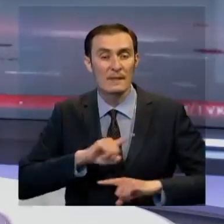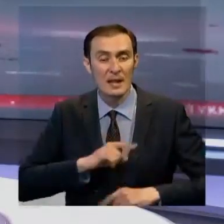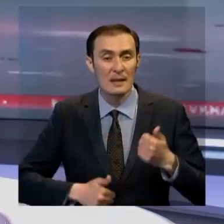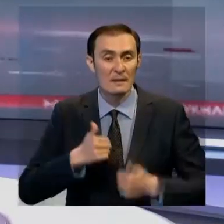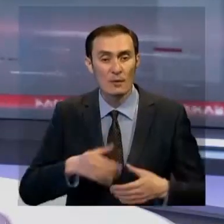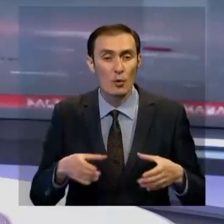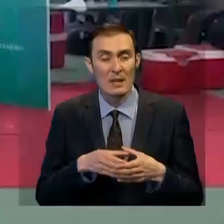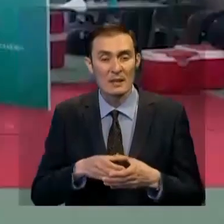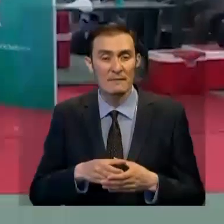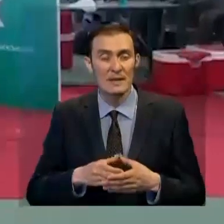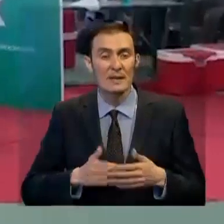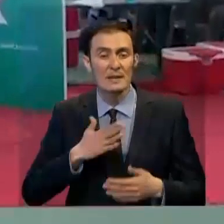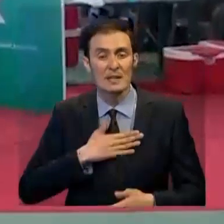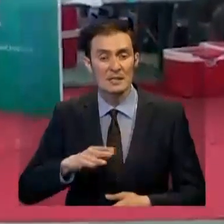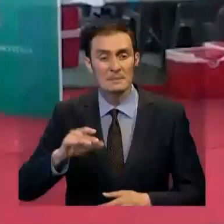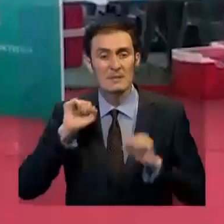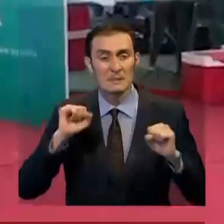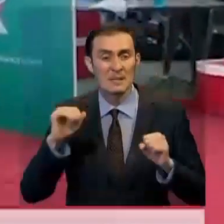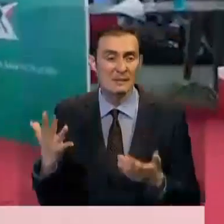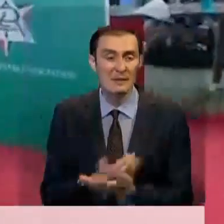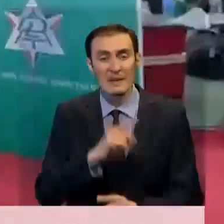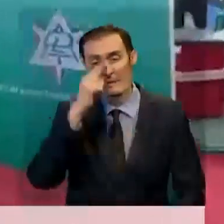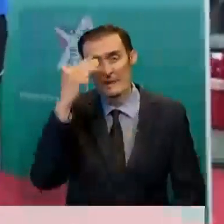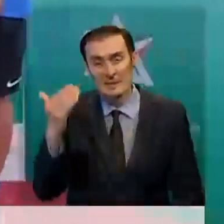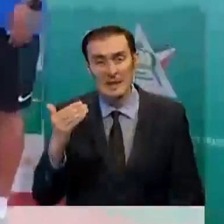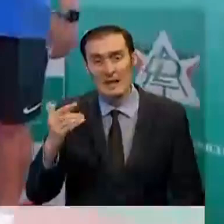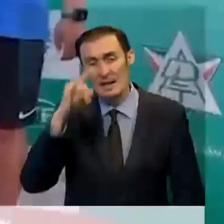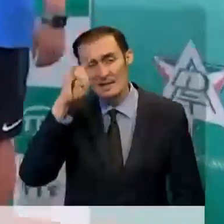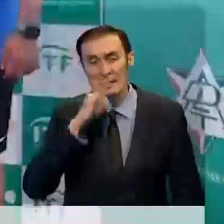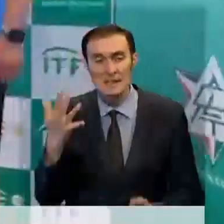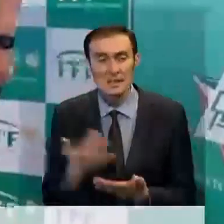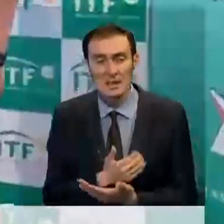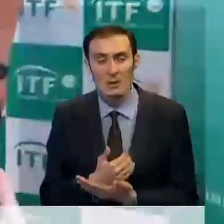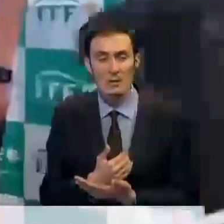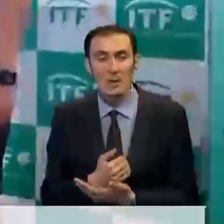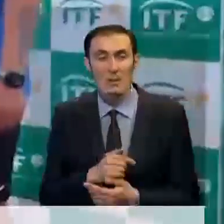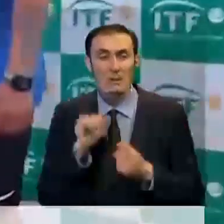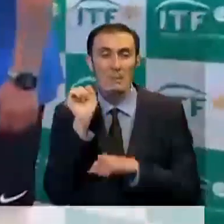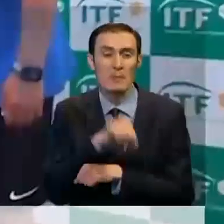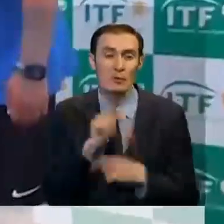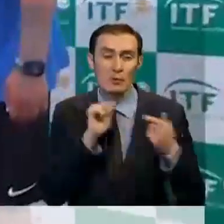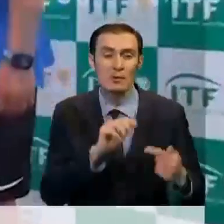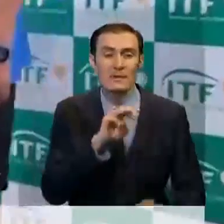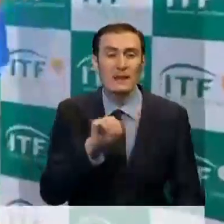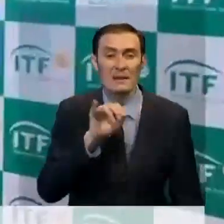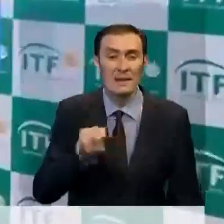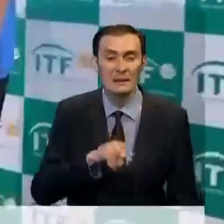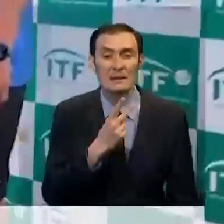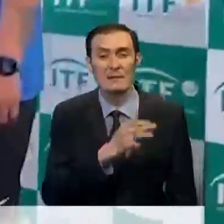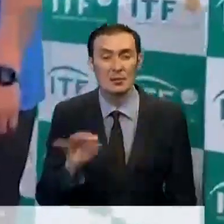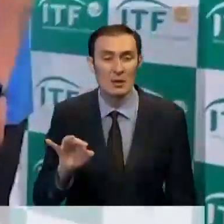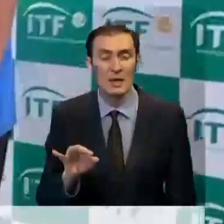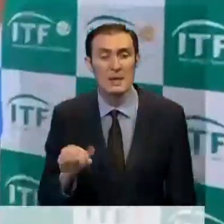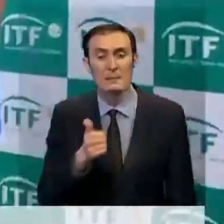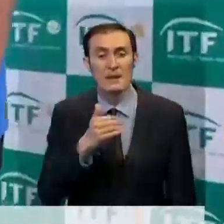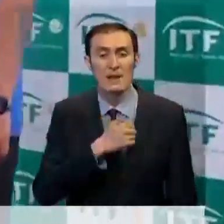этап командного первенства наши спортсмены завоевали в Индии. Казахстанцы одержали волевую решающую победу над Таиландом 2-0.